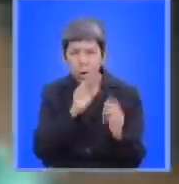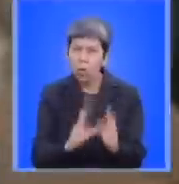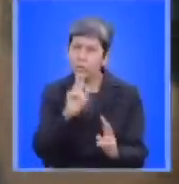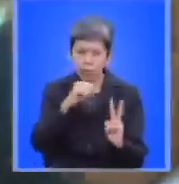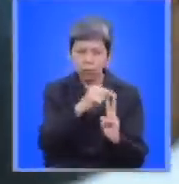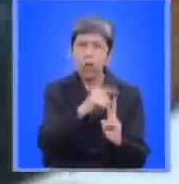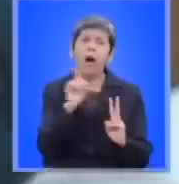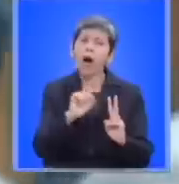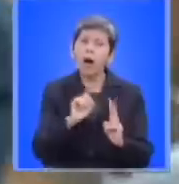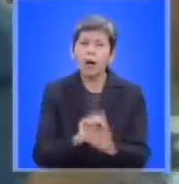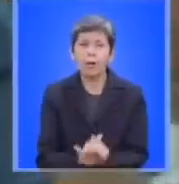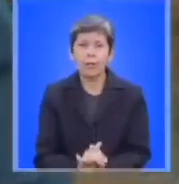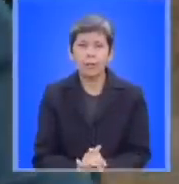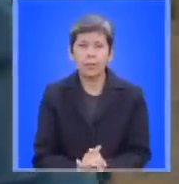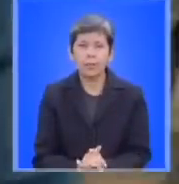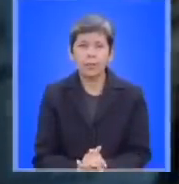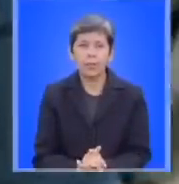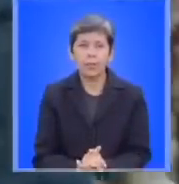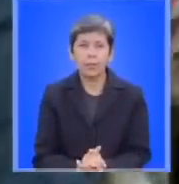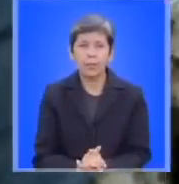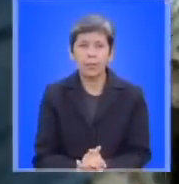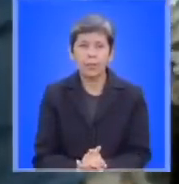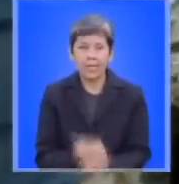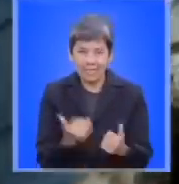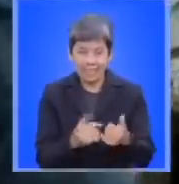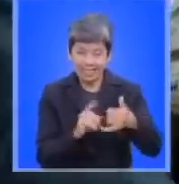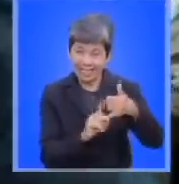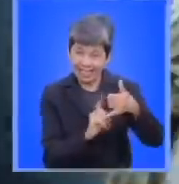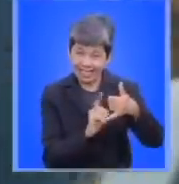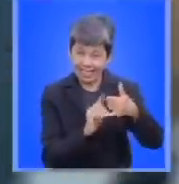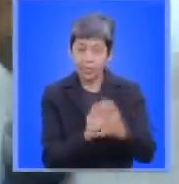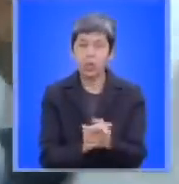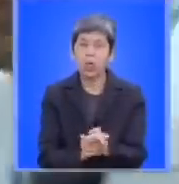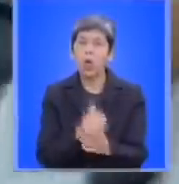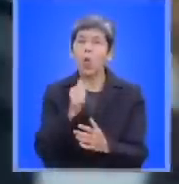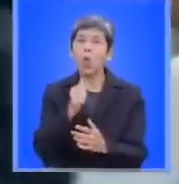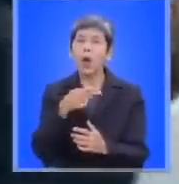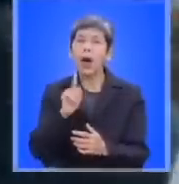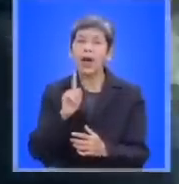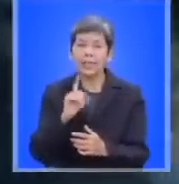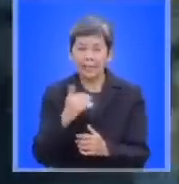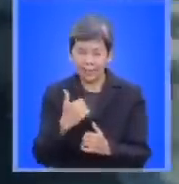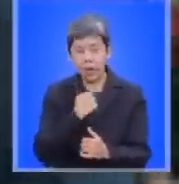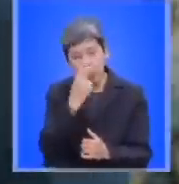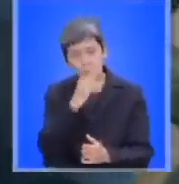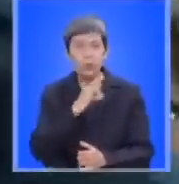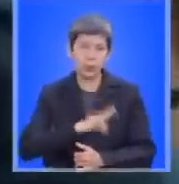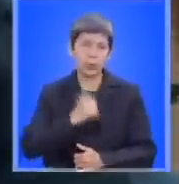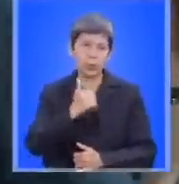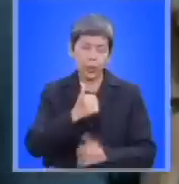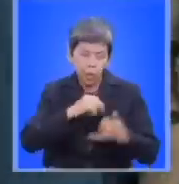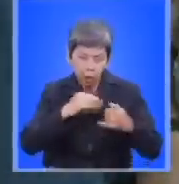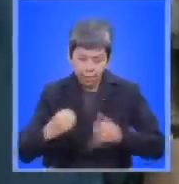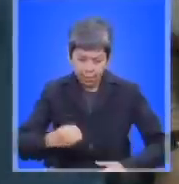ารย ์ครับเคสที่มาจากอู่ฮั่นนะครับก็อาการดีขึ้นนะครับเอ็กซเรย์